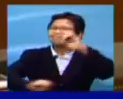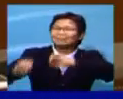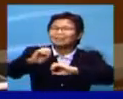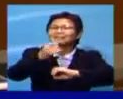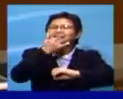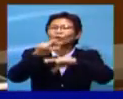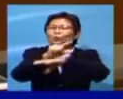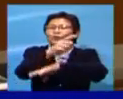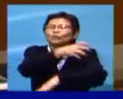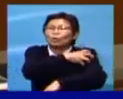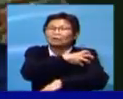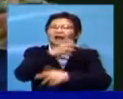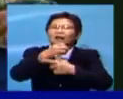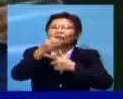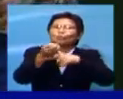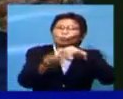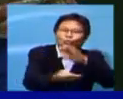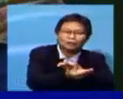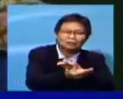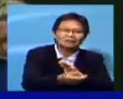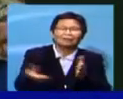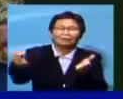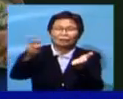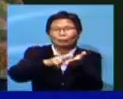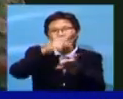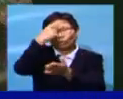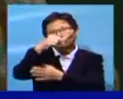kuasa si Yus